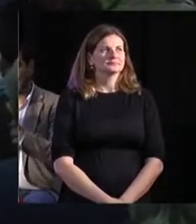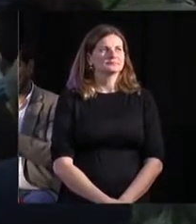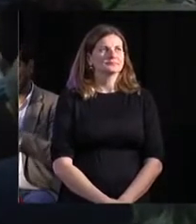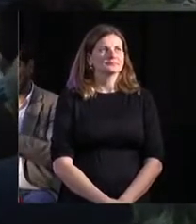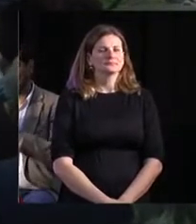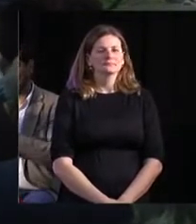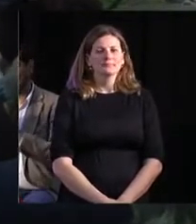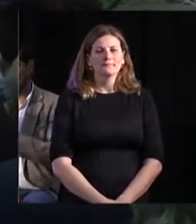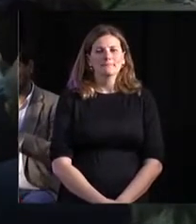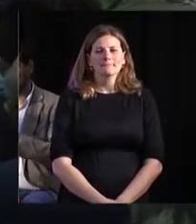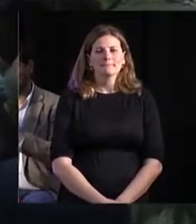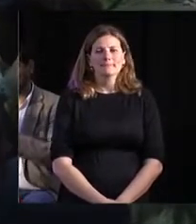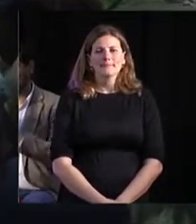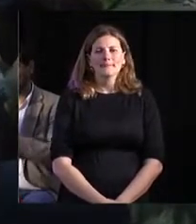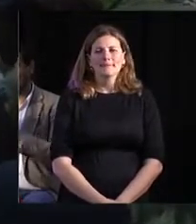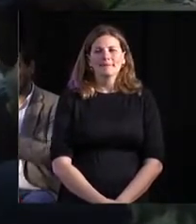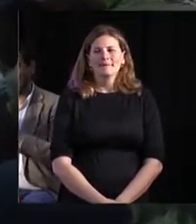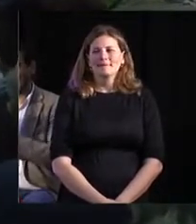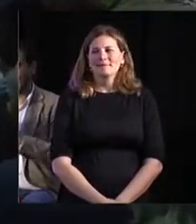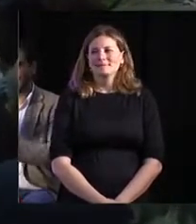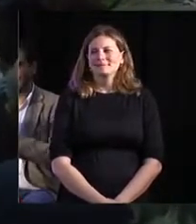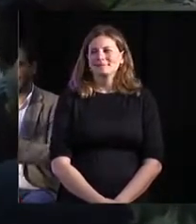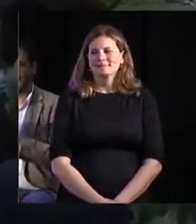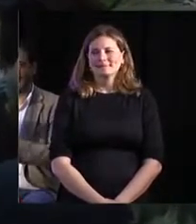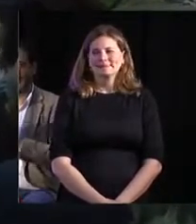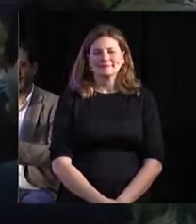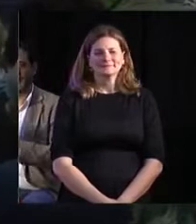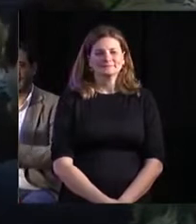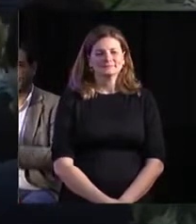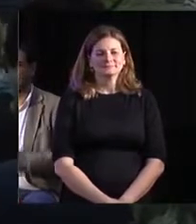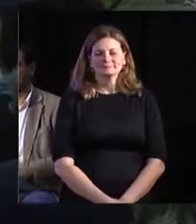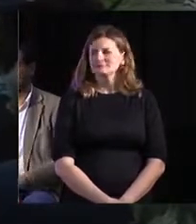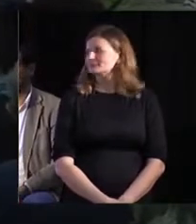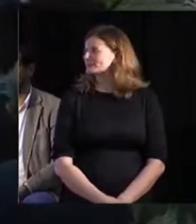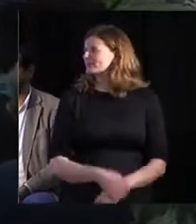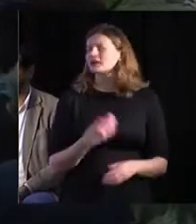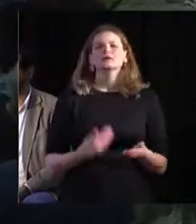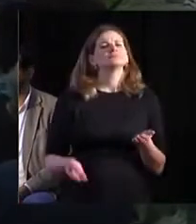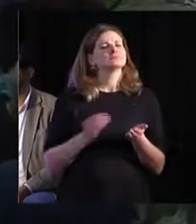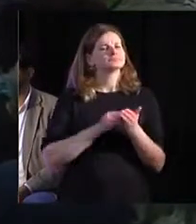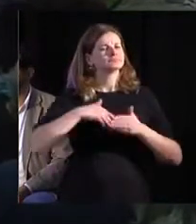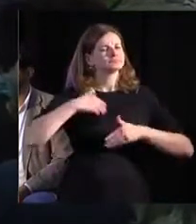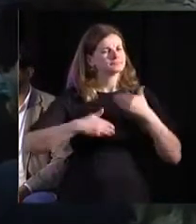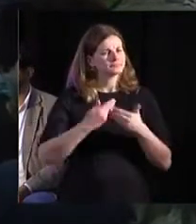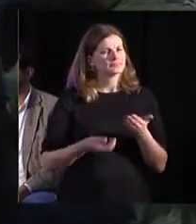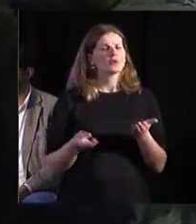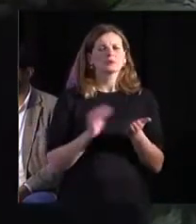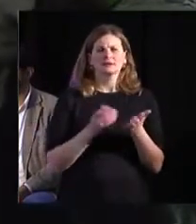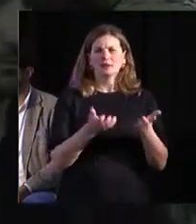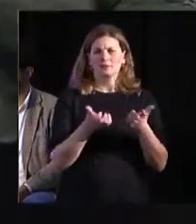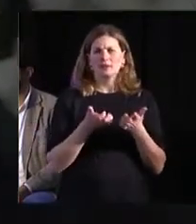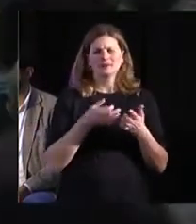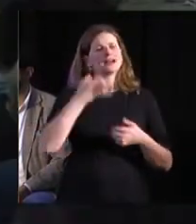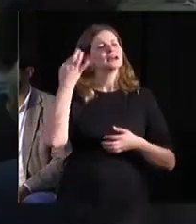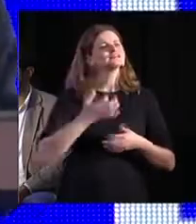I és des d'aquesta unitat, treballant junts, que podrem tornar a reeditar la victòria, que serà